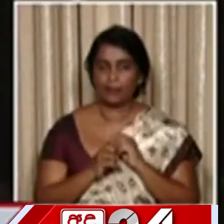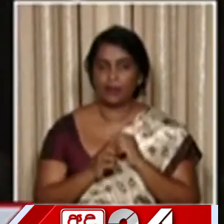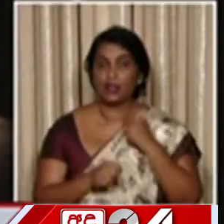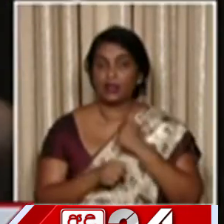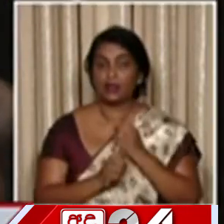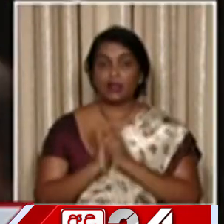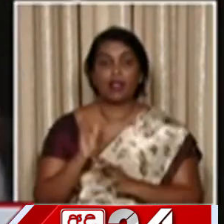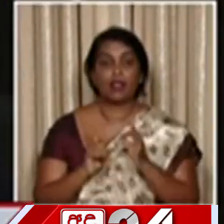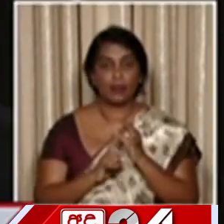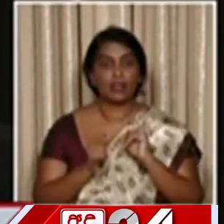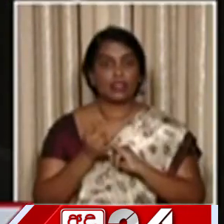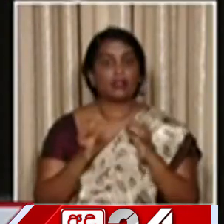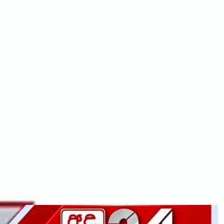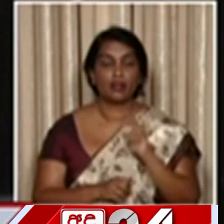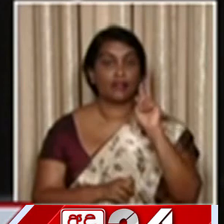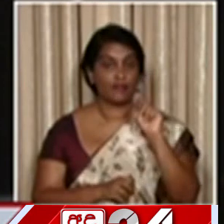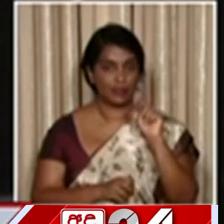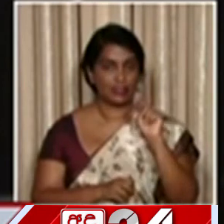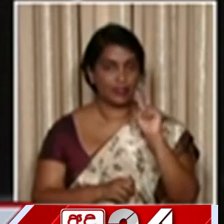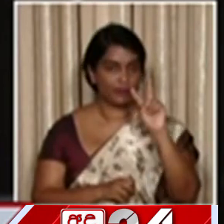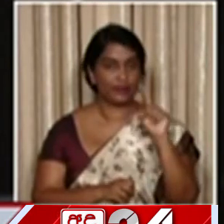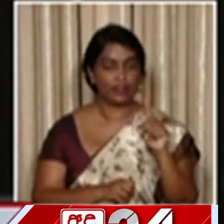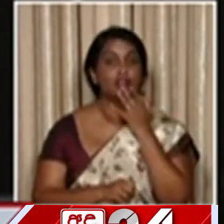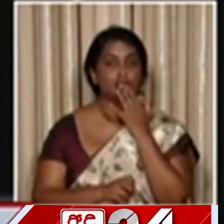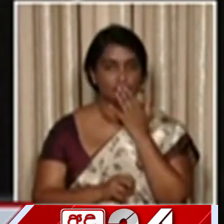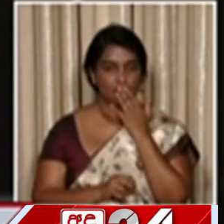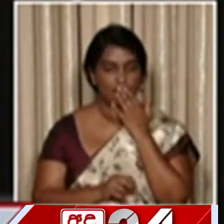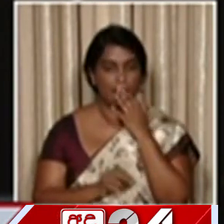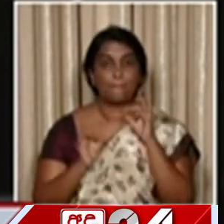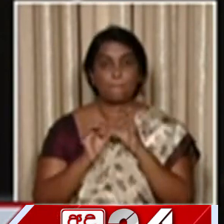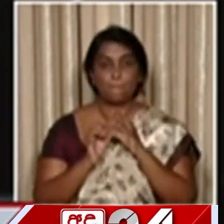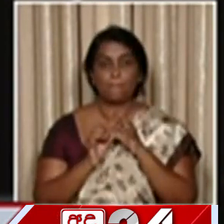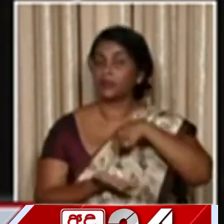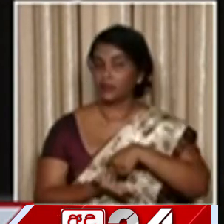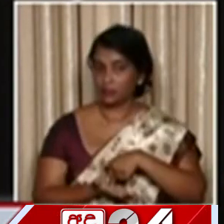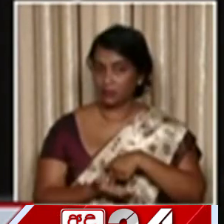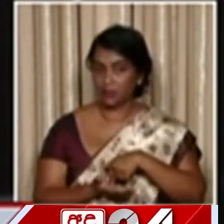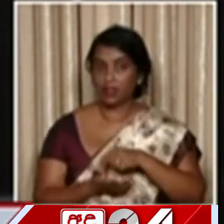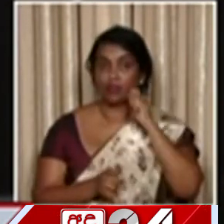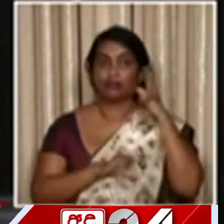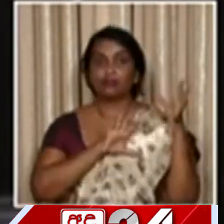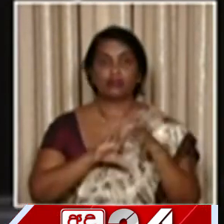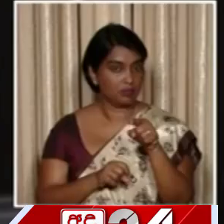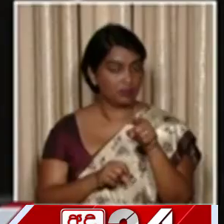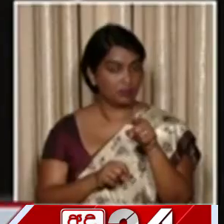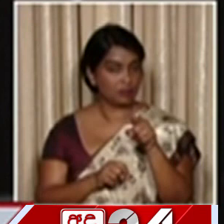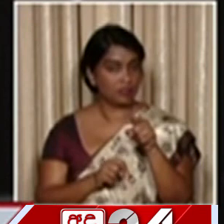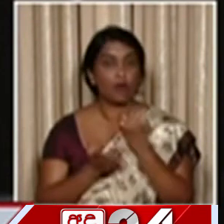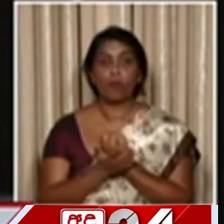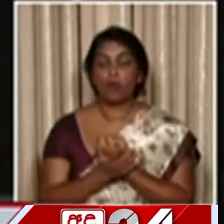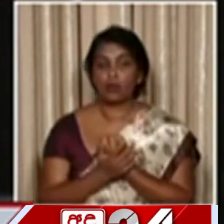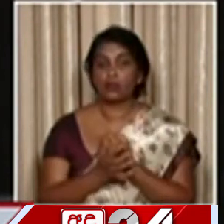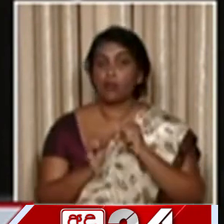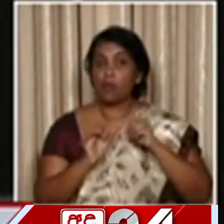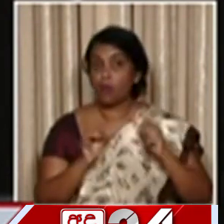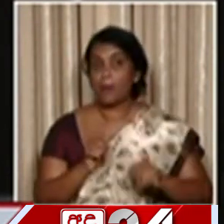රාජ්‍ය අමාත්‍යවරයෙක් වෙන සාන්ත බණ්ඩාර මහත්තයා 21 වෙනිදා සඳුදා බිංගිරිය ප්‍රාසාභාවේ මහජන දිනය පවත්වනවා පොහොට්ටුවේ බල